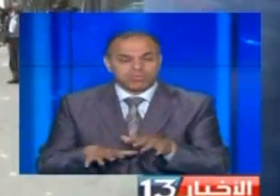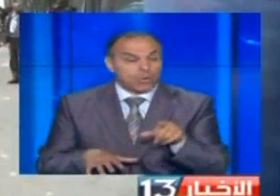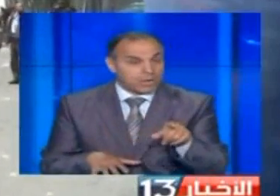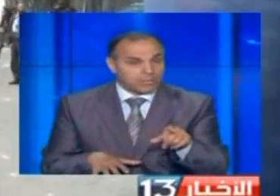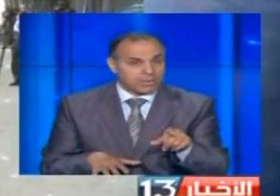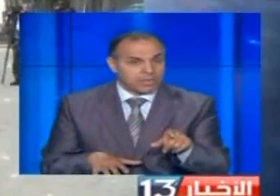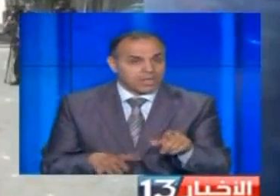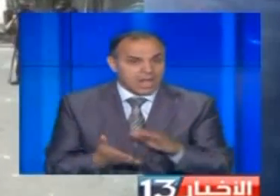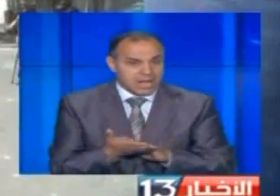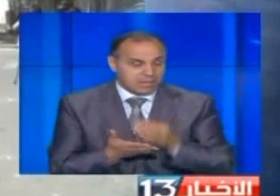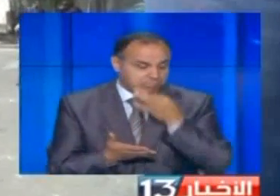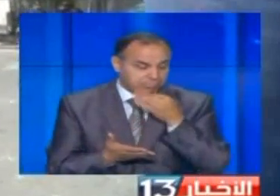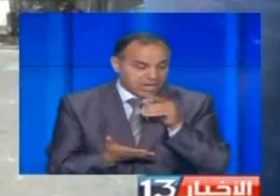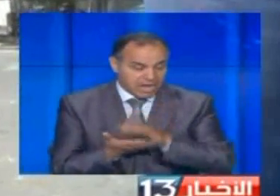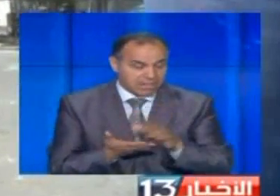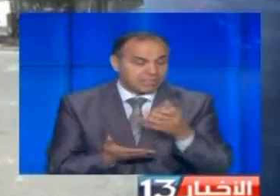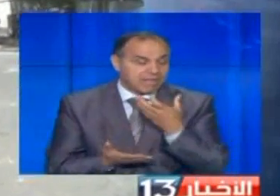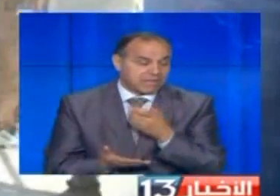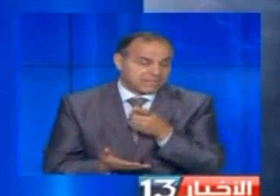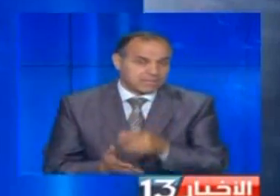خلال استخدام الأراضي الأفغانية.